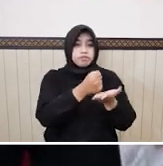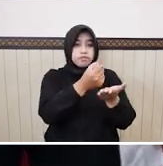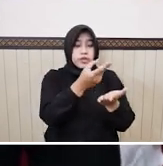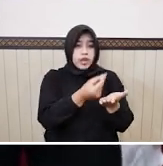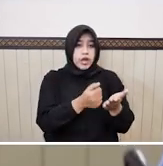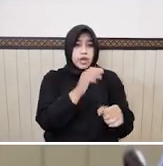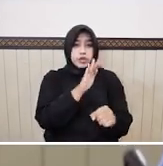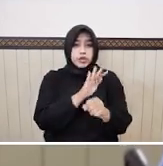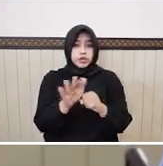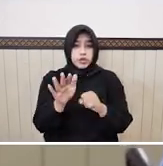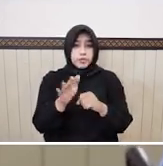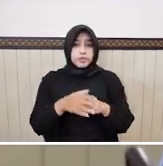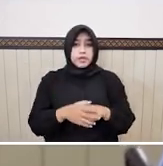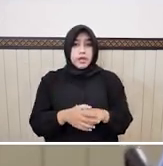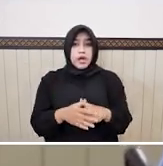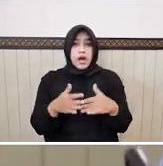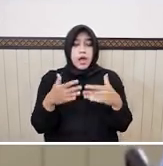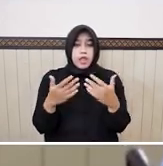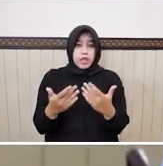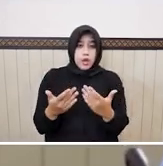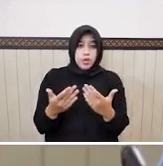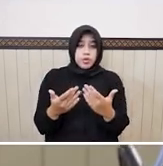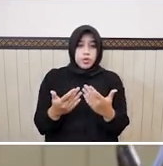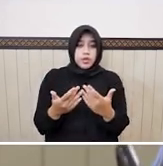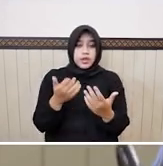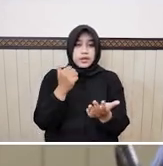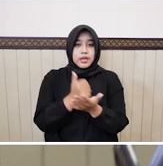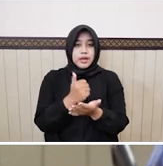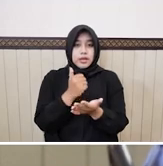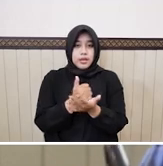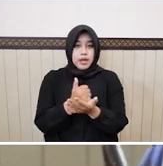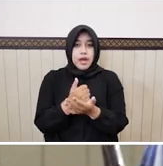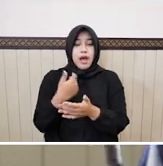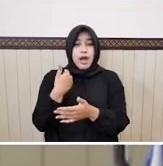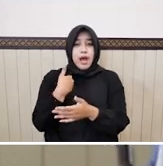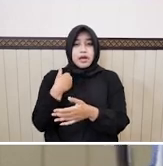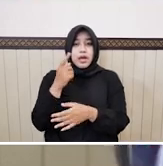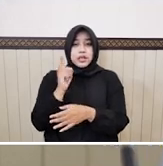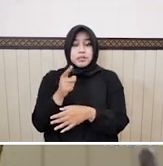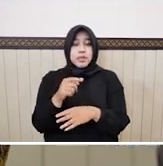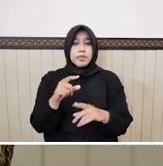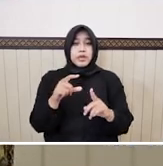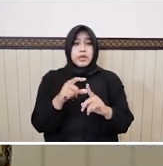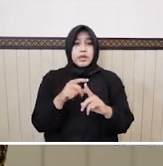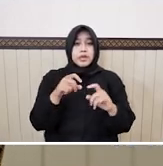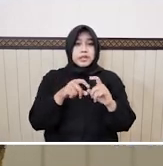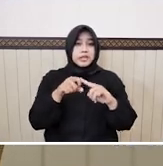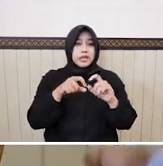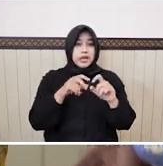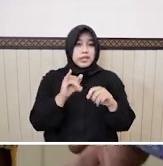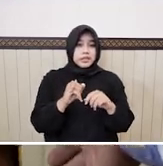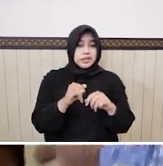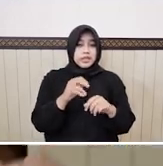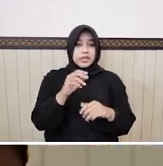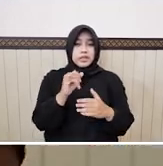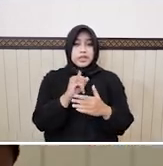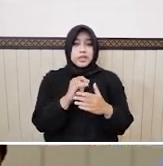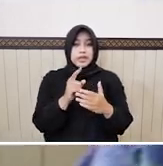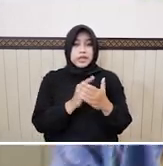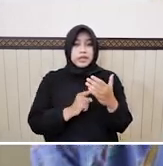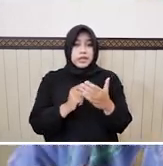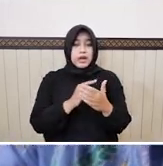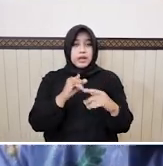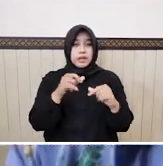dan memadai atau selama ini justru ada karena diskresi internal aja dari Kapolres misalkan